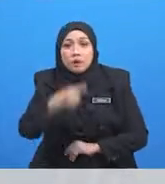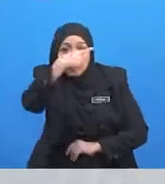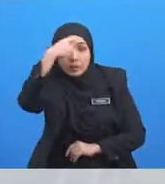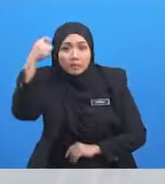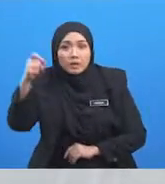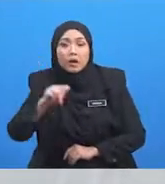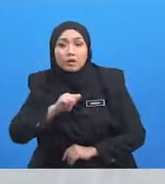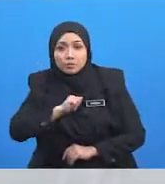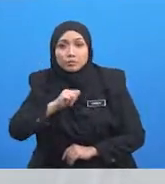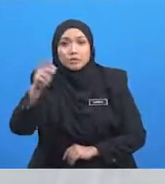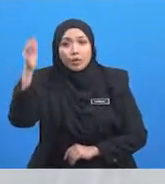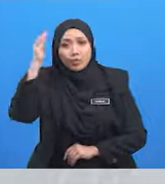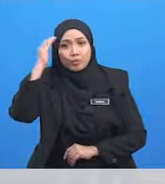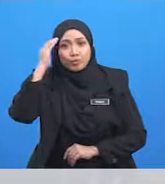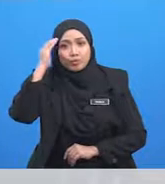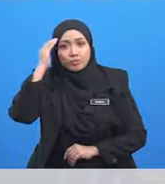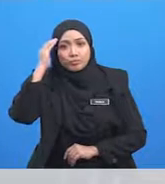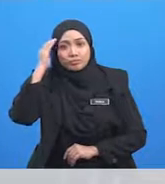Kerana aku tahu,